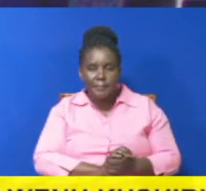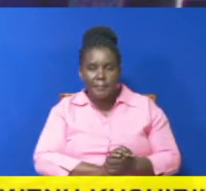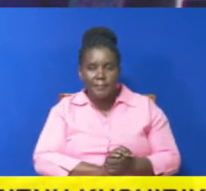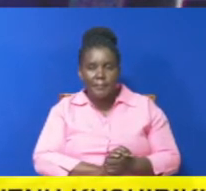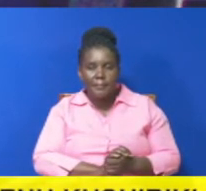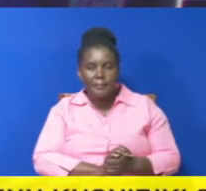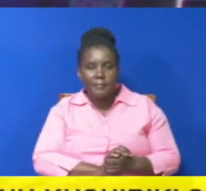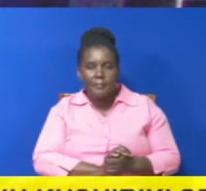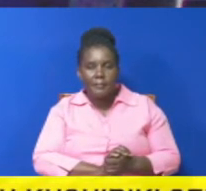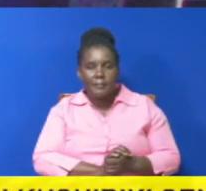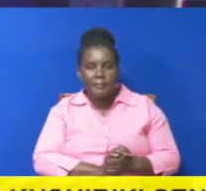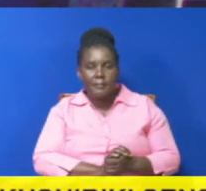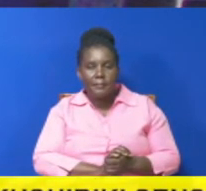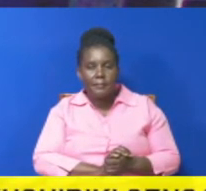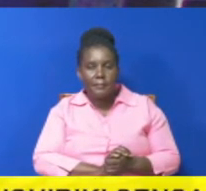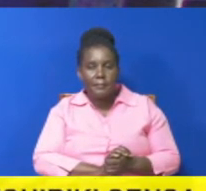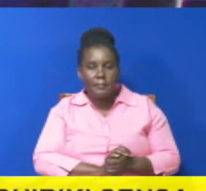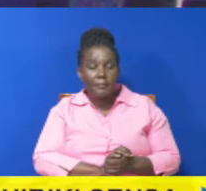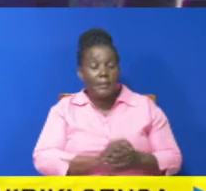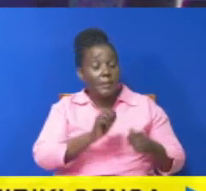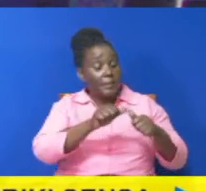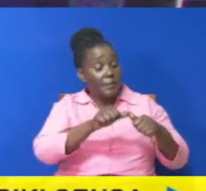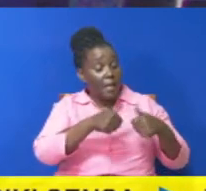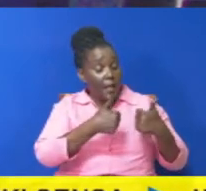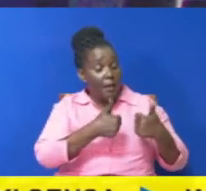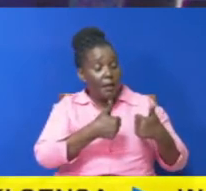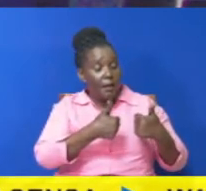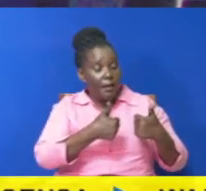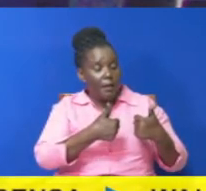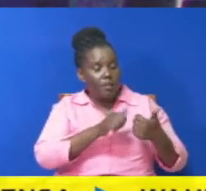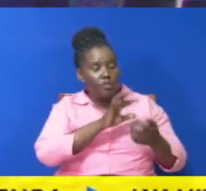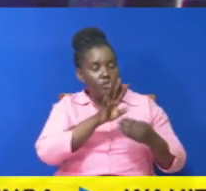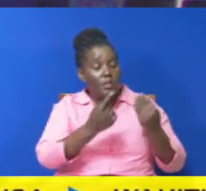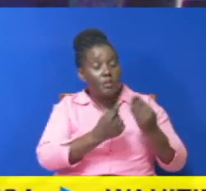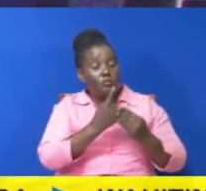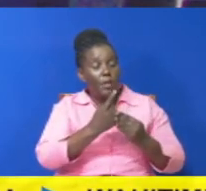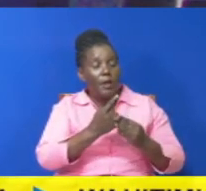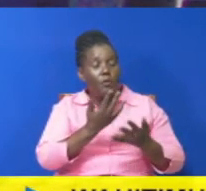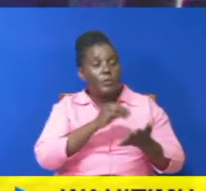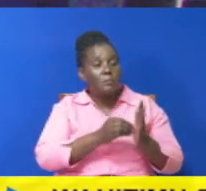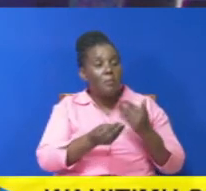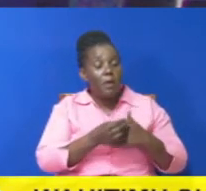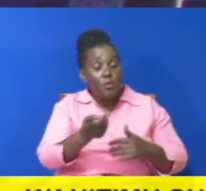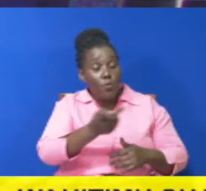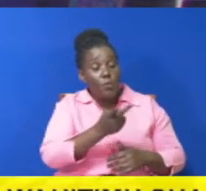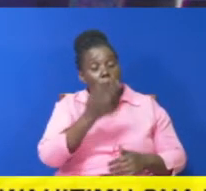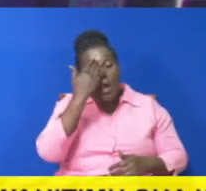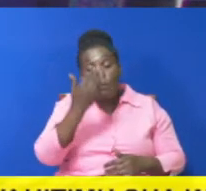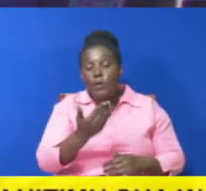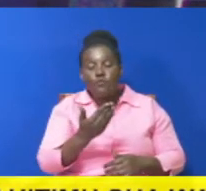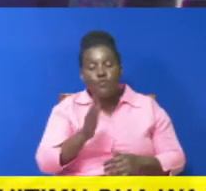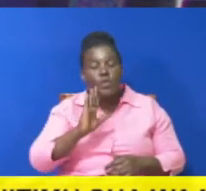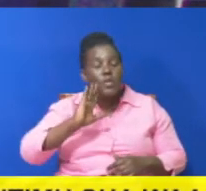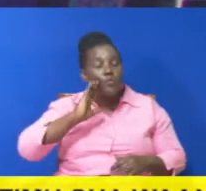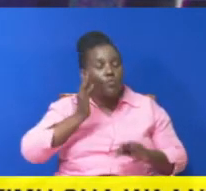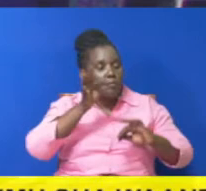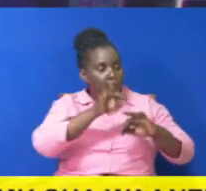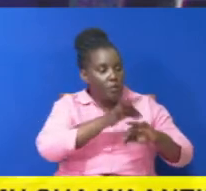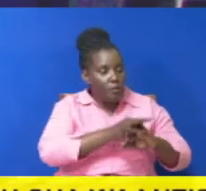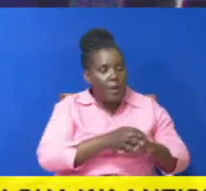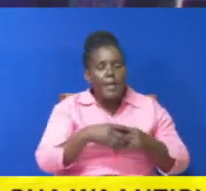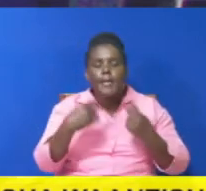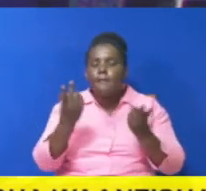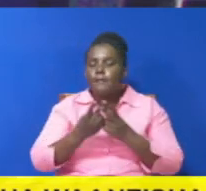hapana, kwa sababu ni kutotambua umuhimu wa ndoa na pia kutokumtambua mwanzilishi wa ndoa, ama